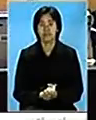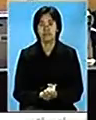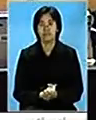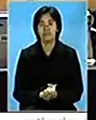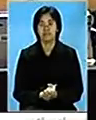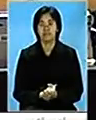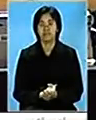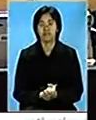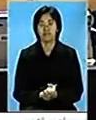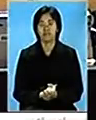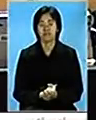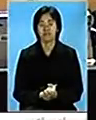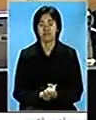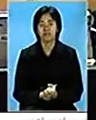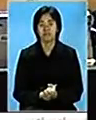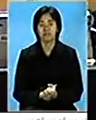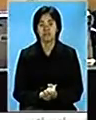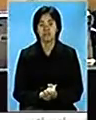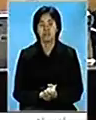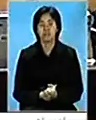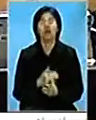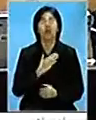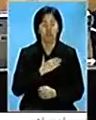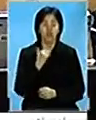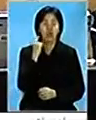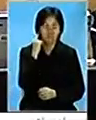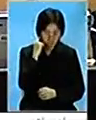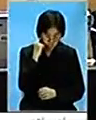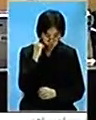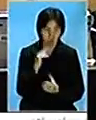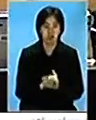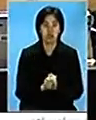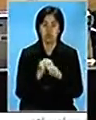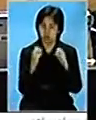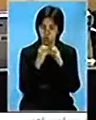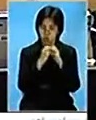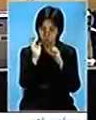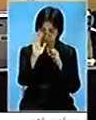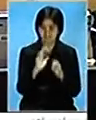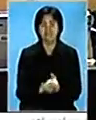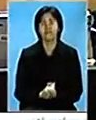คุณจะให้ฟังครับผมกำลังฟังเขาอยู่ครับไม่ใช่มาสอดแทรก